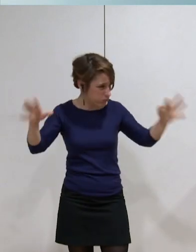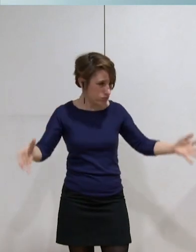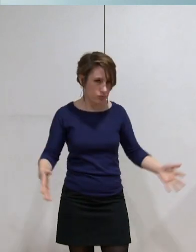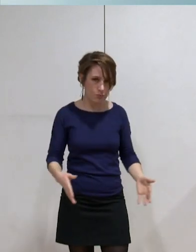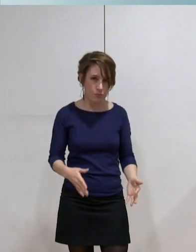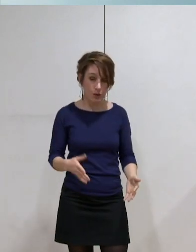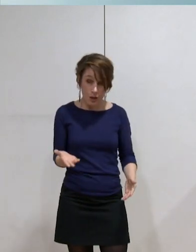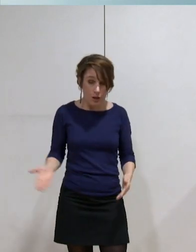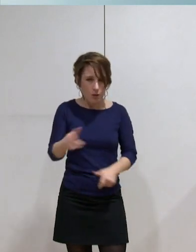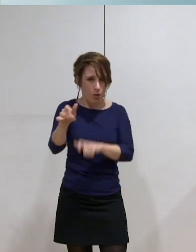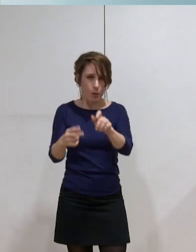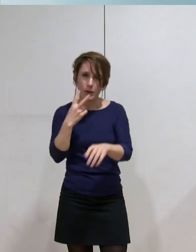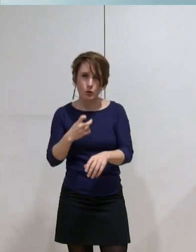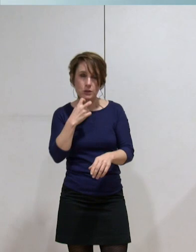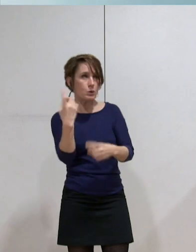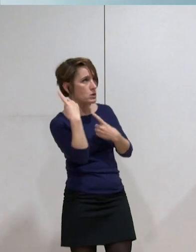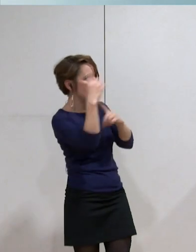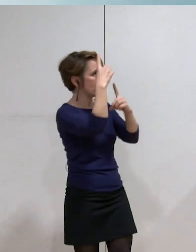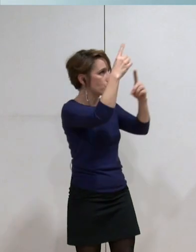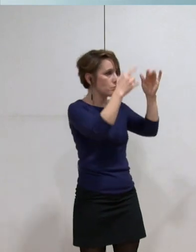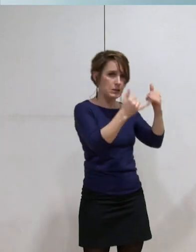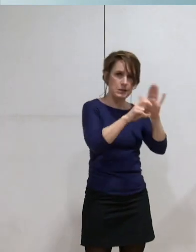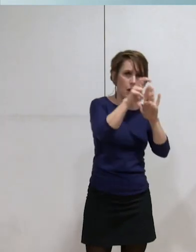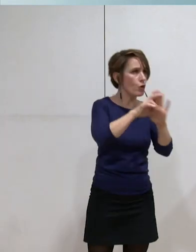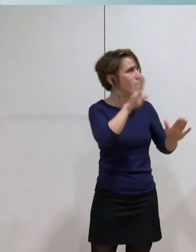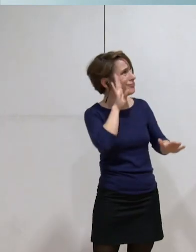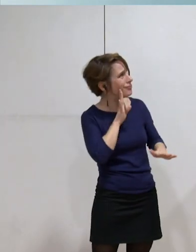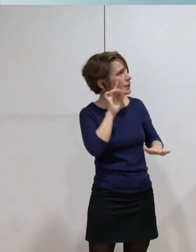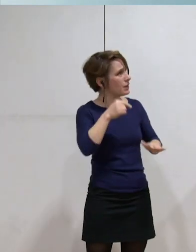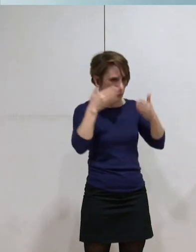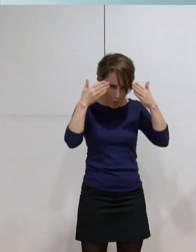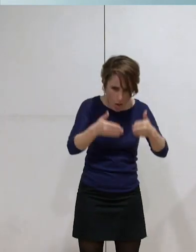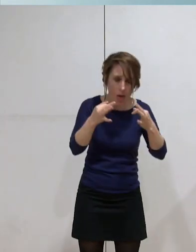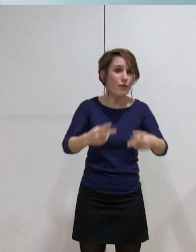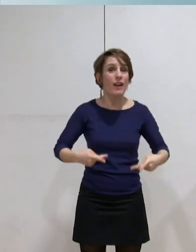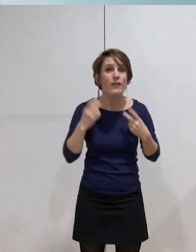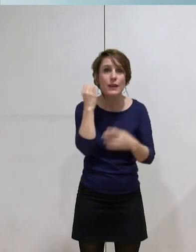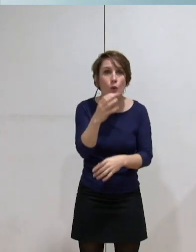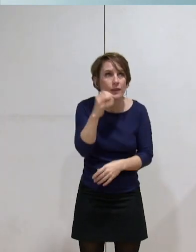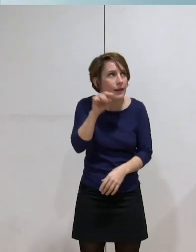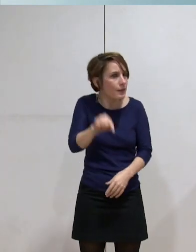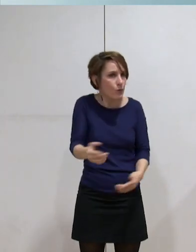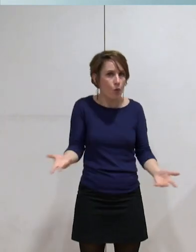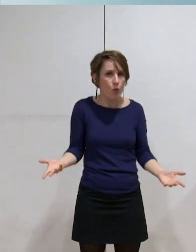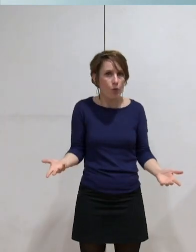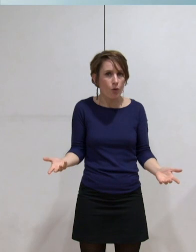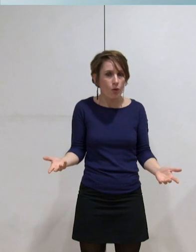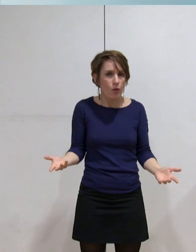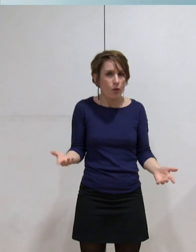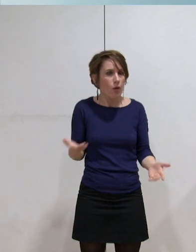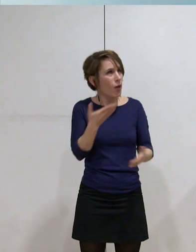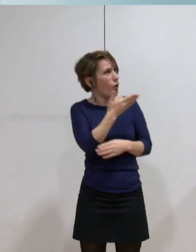plus en plus de force à Grenoble de vous préoccuper enfin de la vie quotidienne des Grenoblois votre absence de